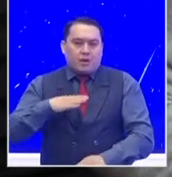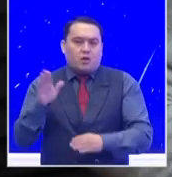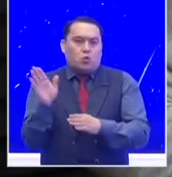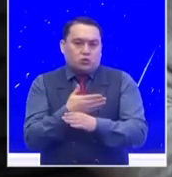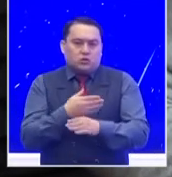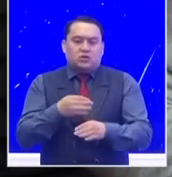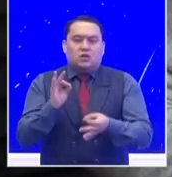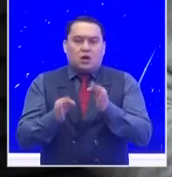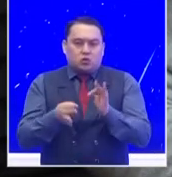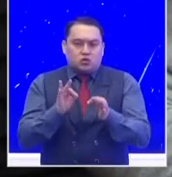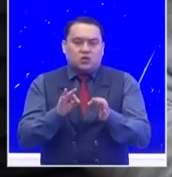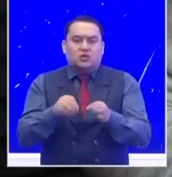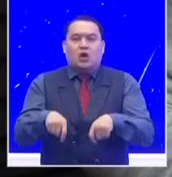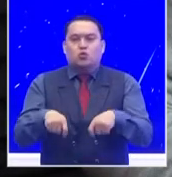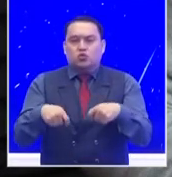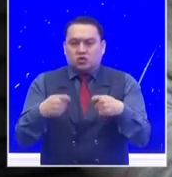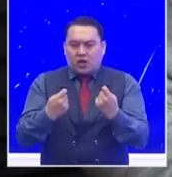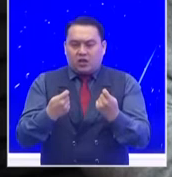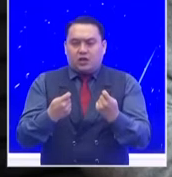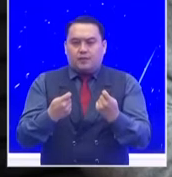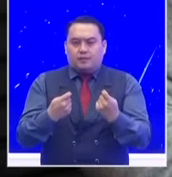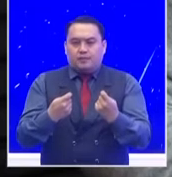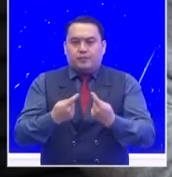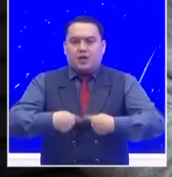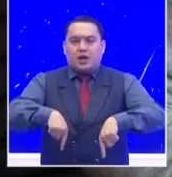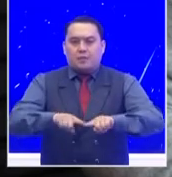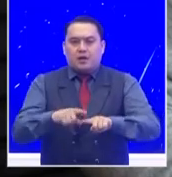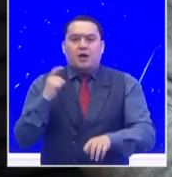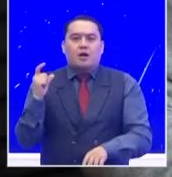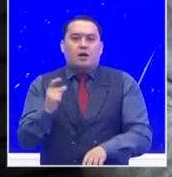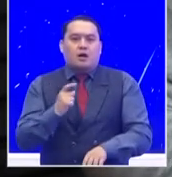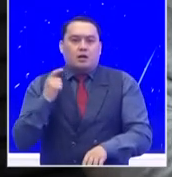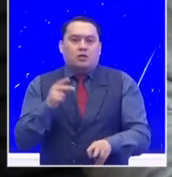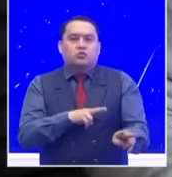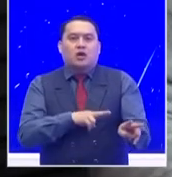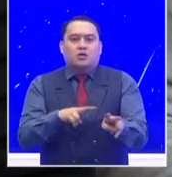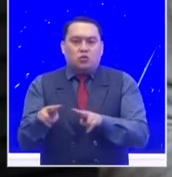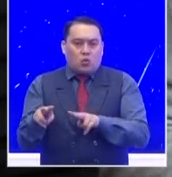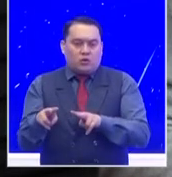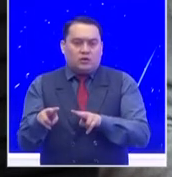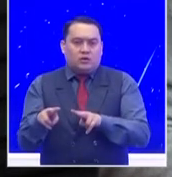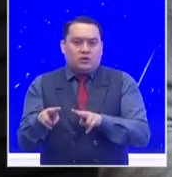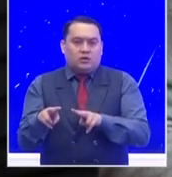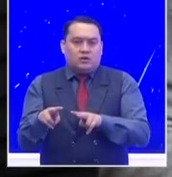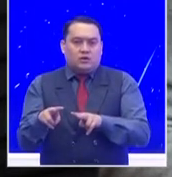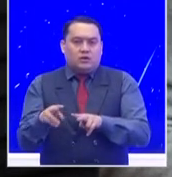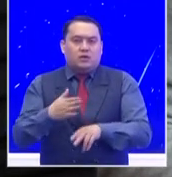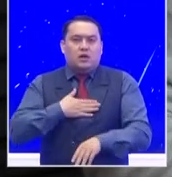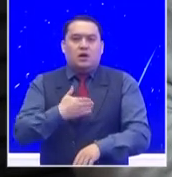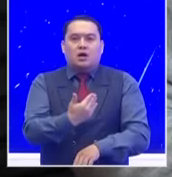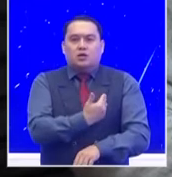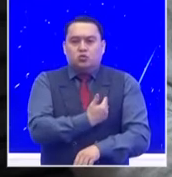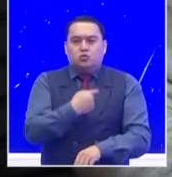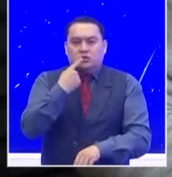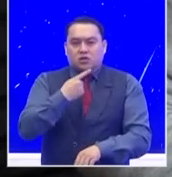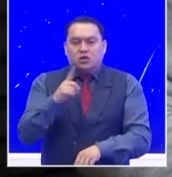устранении нарушений со стороны Департамента экологического контроля. Со своей стороны хочу сказать,